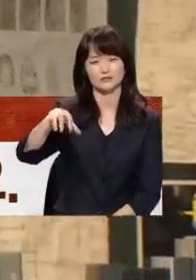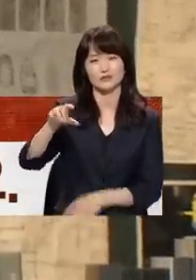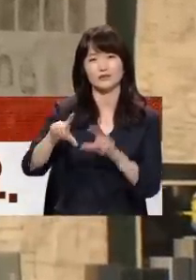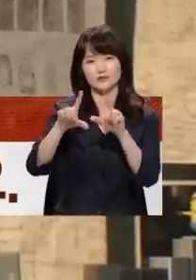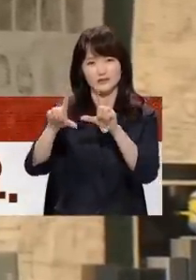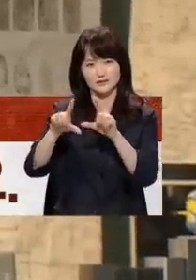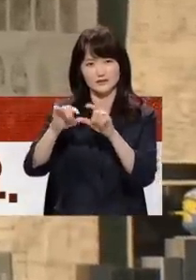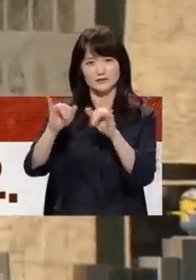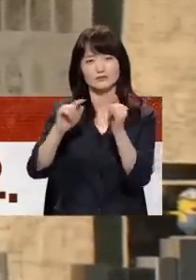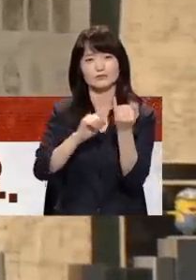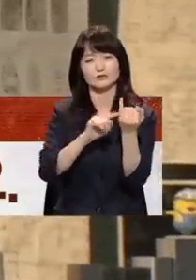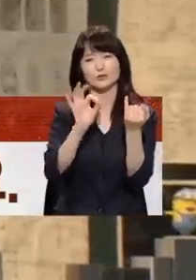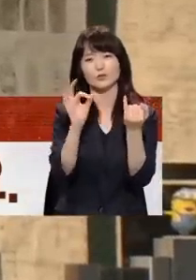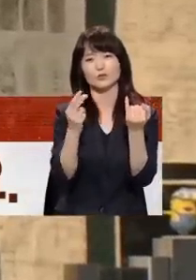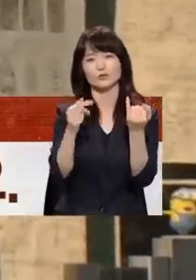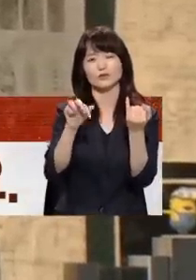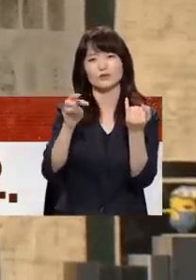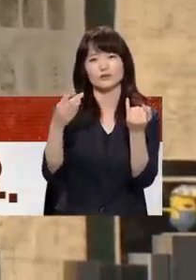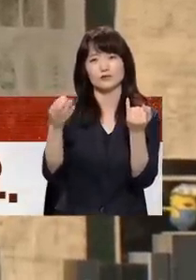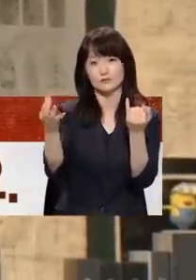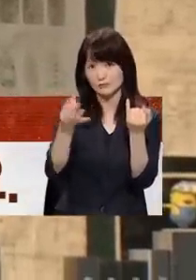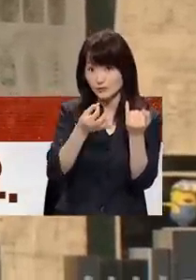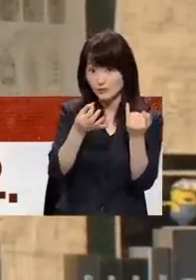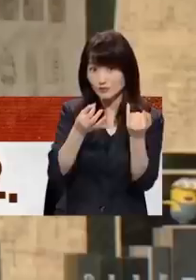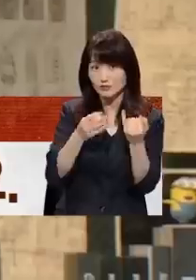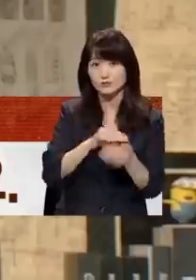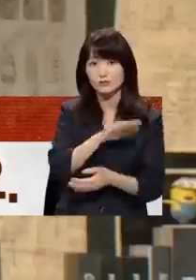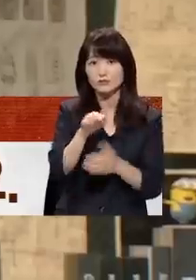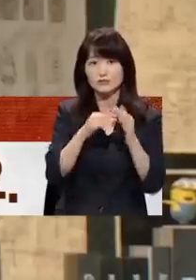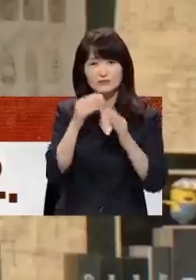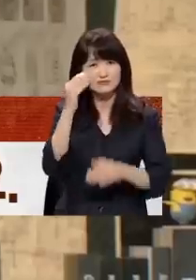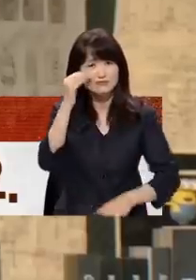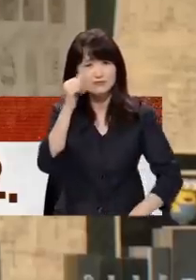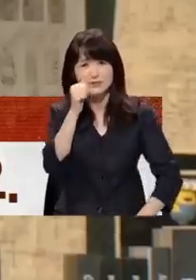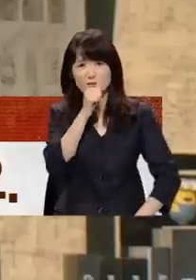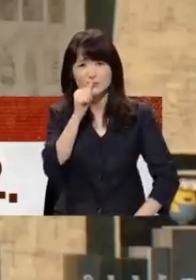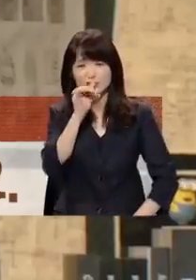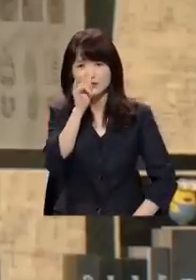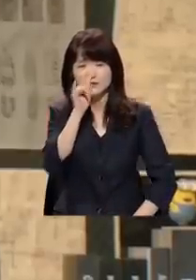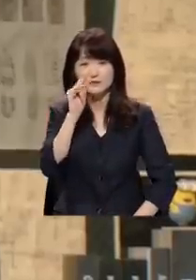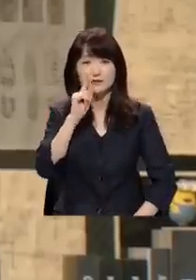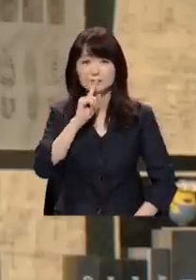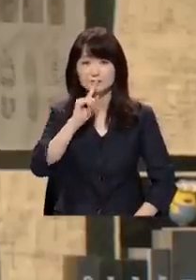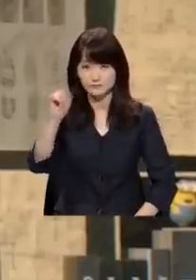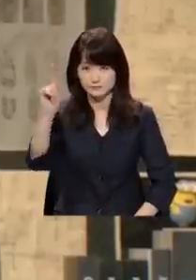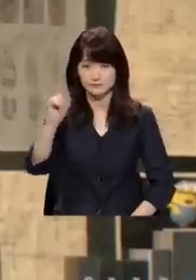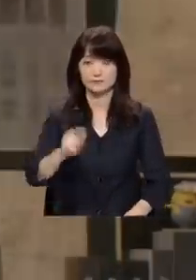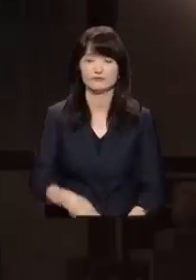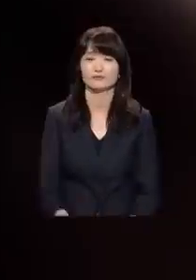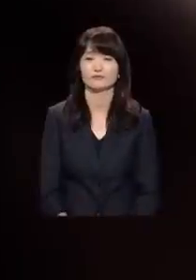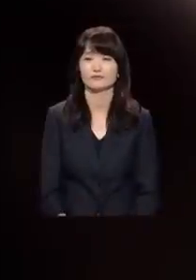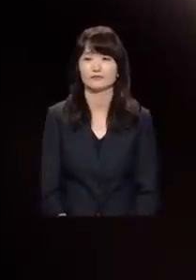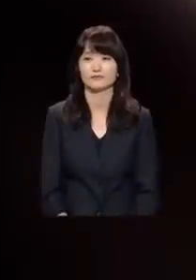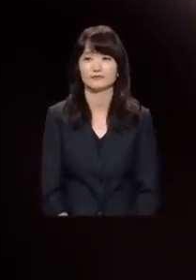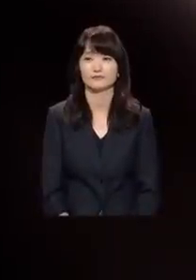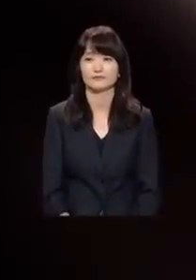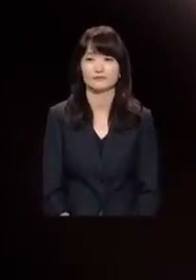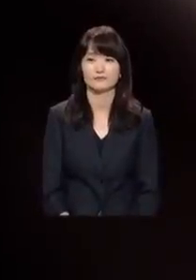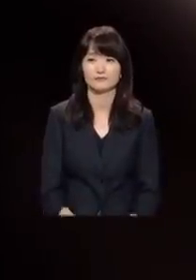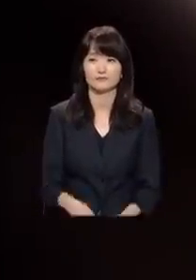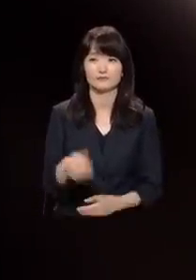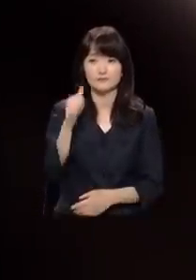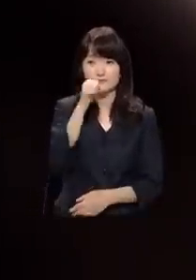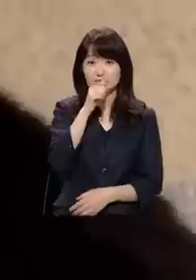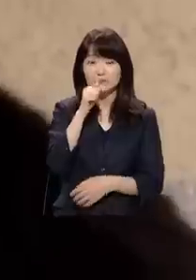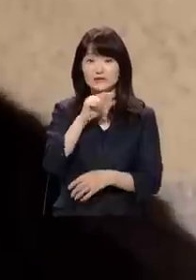오세라 여사님 보고 계시죠 우리 집에 이상한 고양이 한 마리 있어야 하시면서 제보를 주셨어요 자 영상 보시죠 이